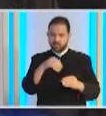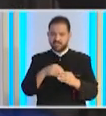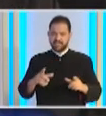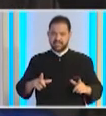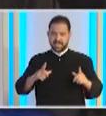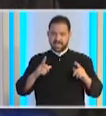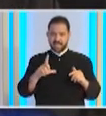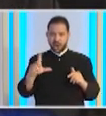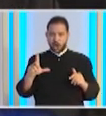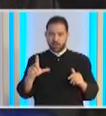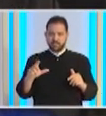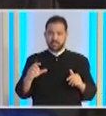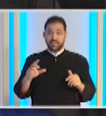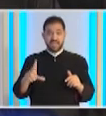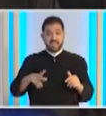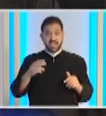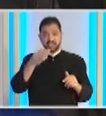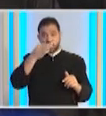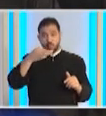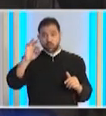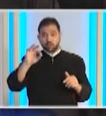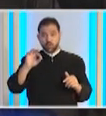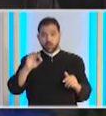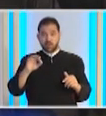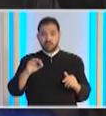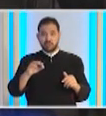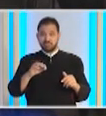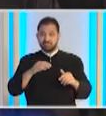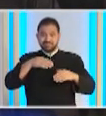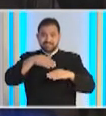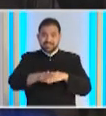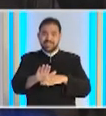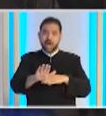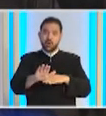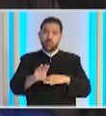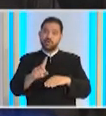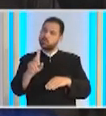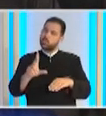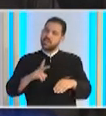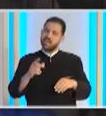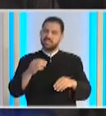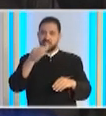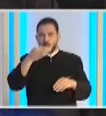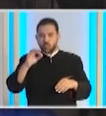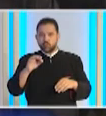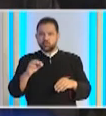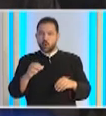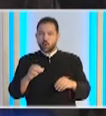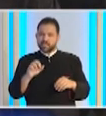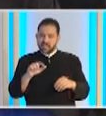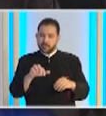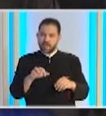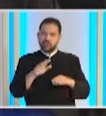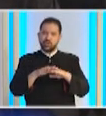existența lor atunci că e ușor să te pierzi și nu e deloc ușor să parcurgi drumul